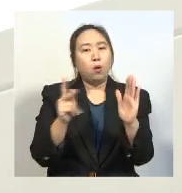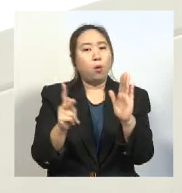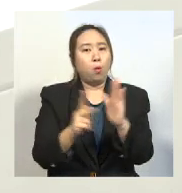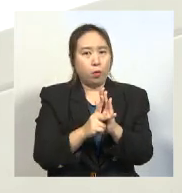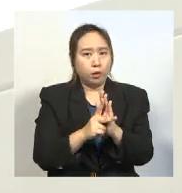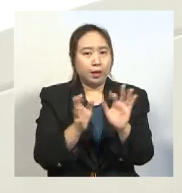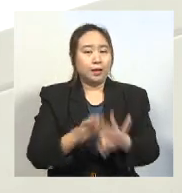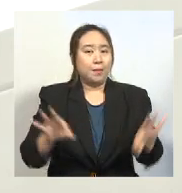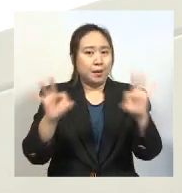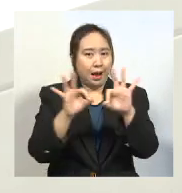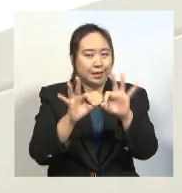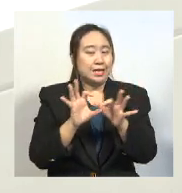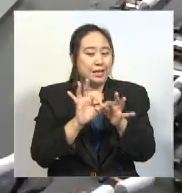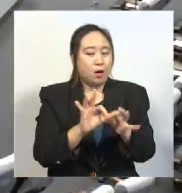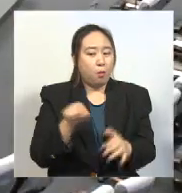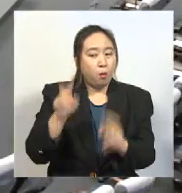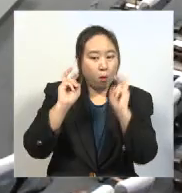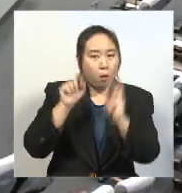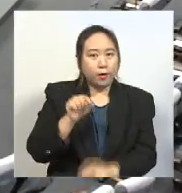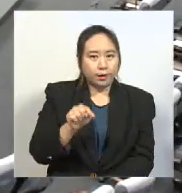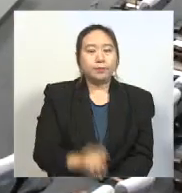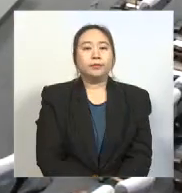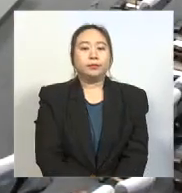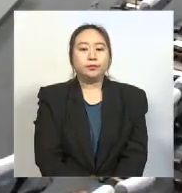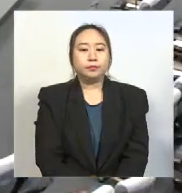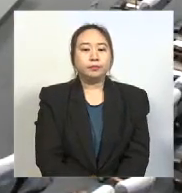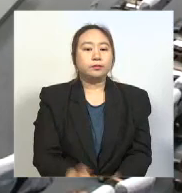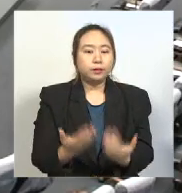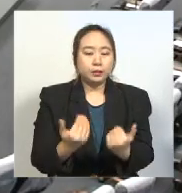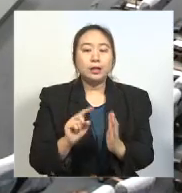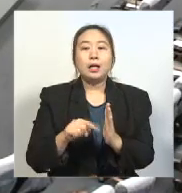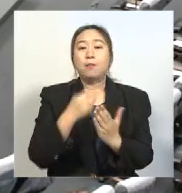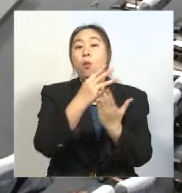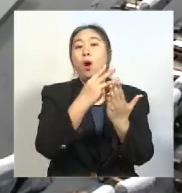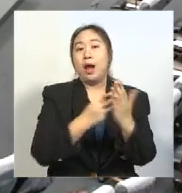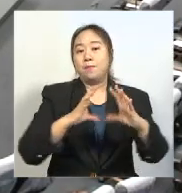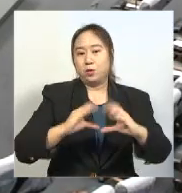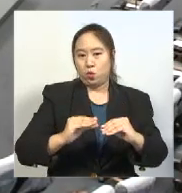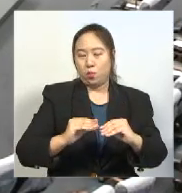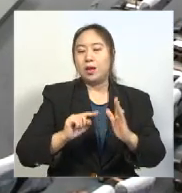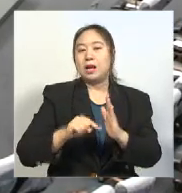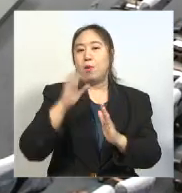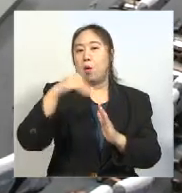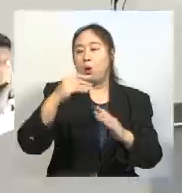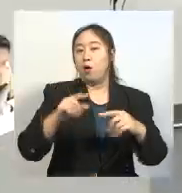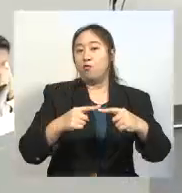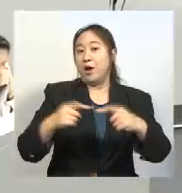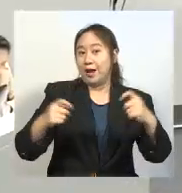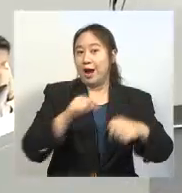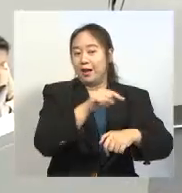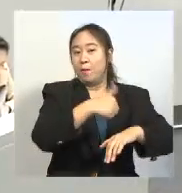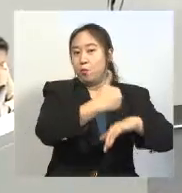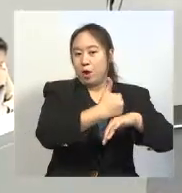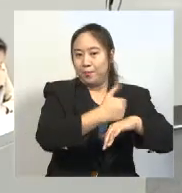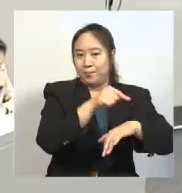ในหมวดที่เกี่ยวกับเรื่องนี้ เมื่อเข้าสู่ระเบียบวาระการประชุมเริ่มตั้งแต่ผู้นำฝ่ายค้านในสภาผู้แทนราษฎรอย่